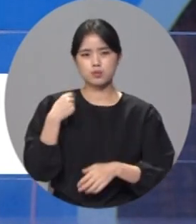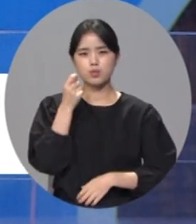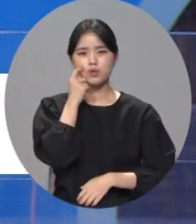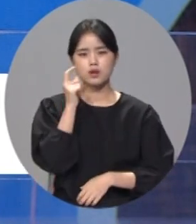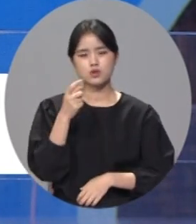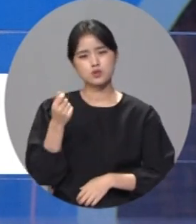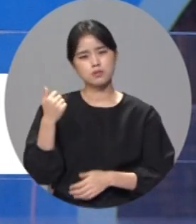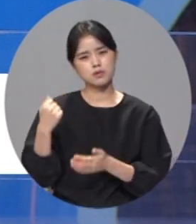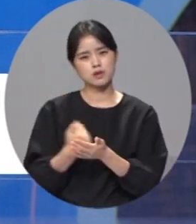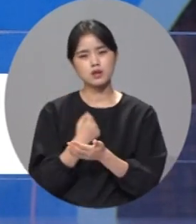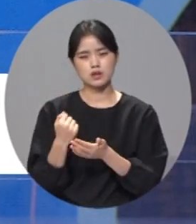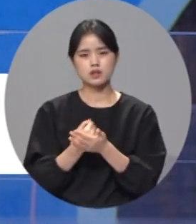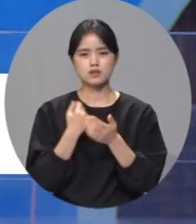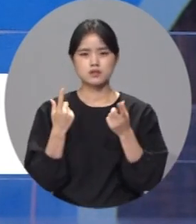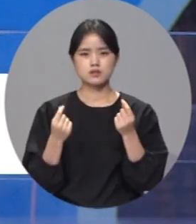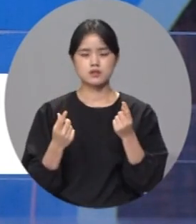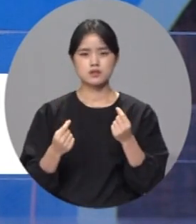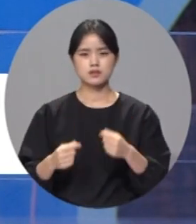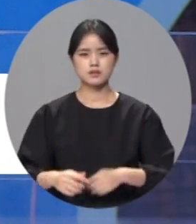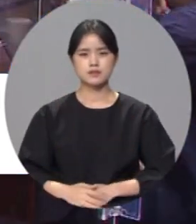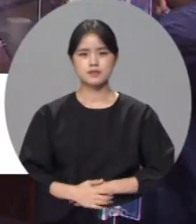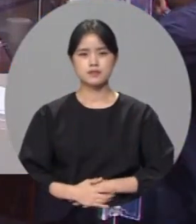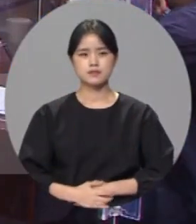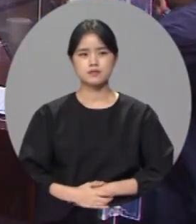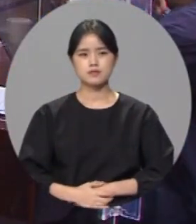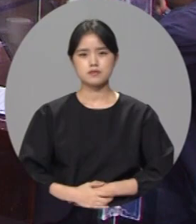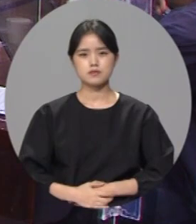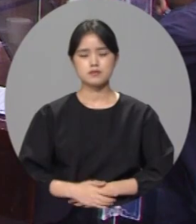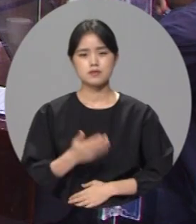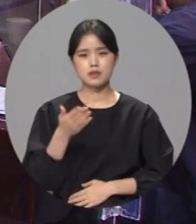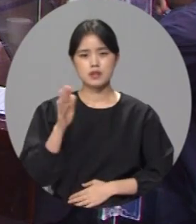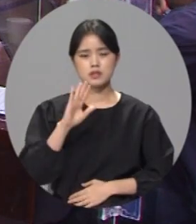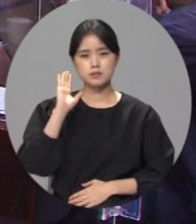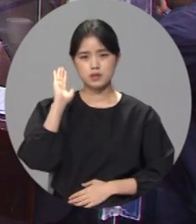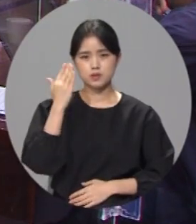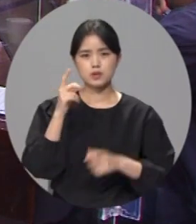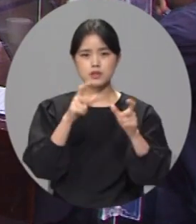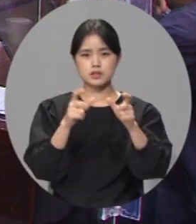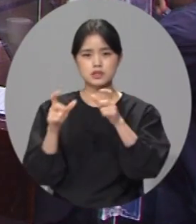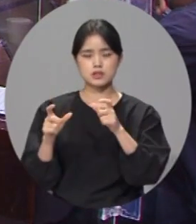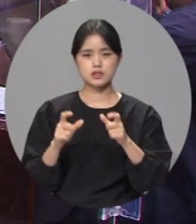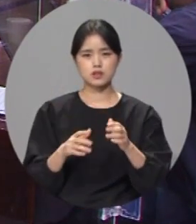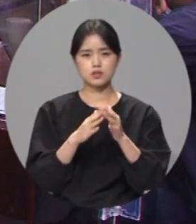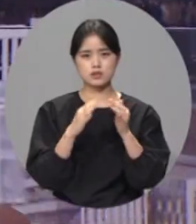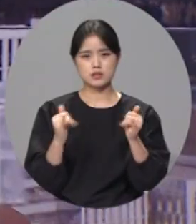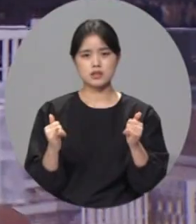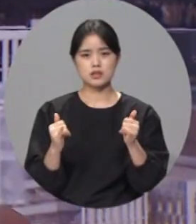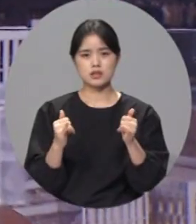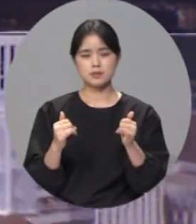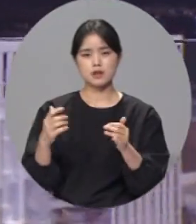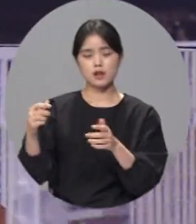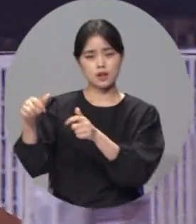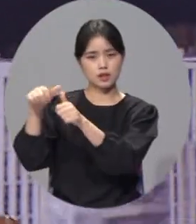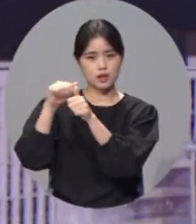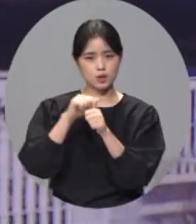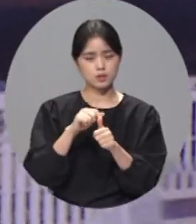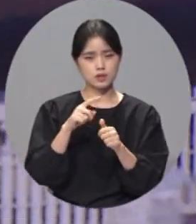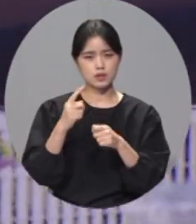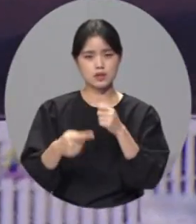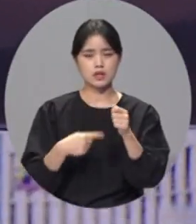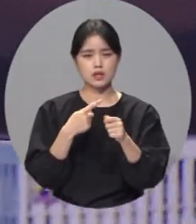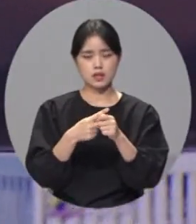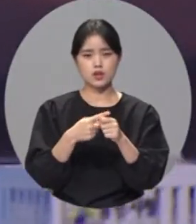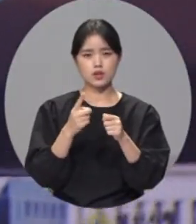거, 저는 그것이 아쉽고. 하지만 최근 지역 인사를 비서실장으로 영입하는 등